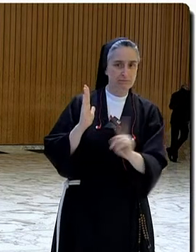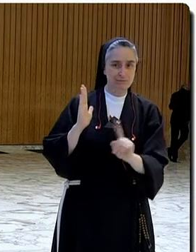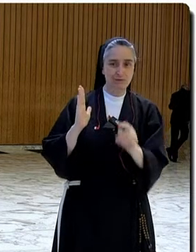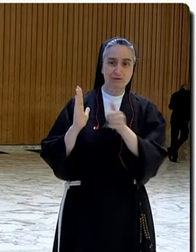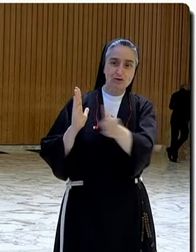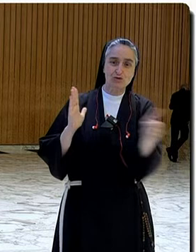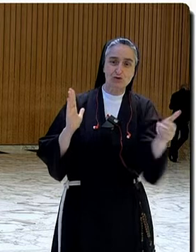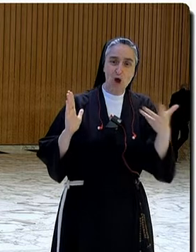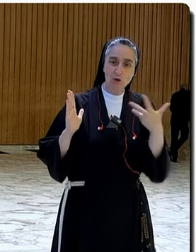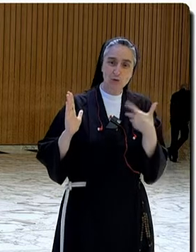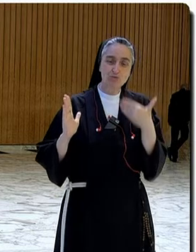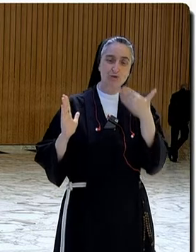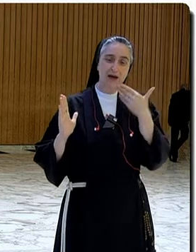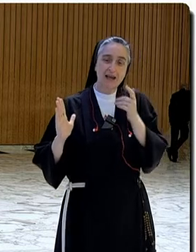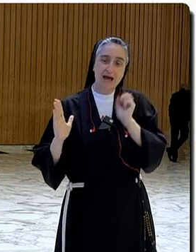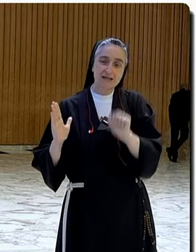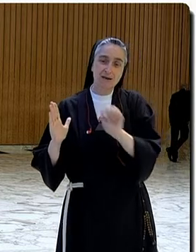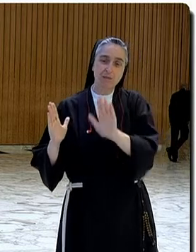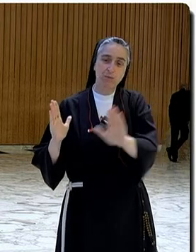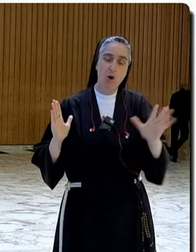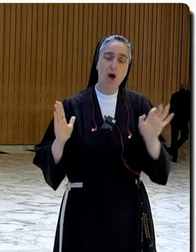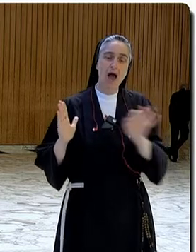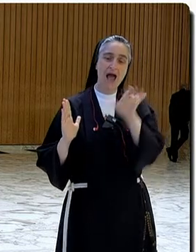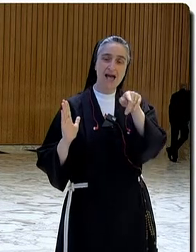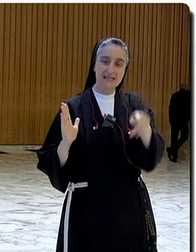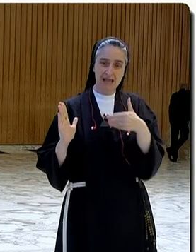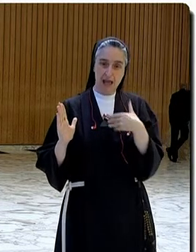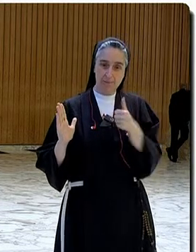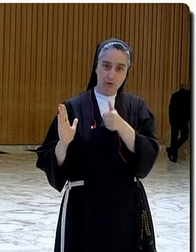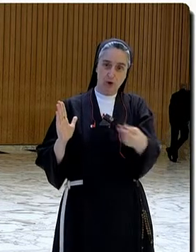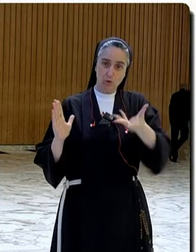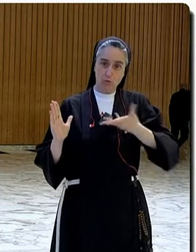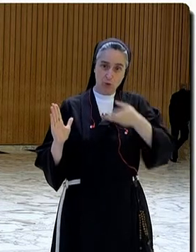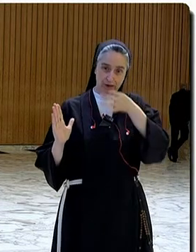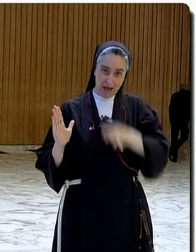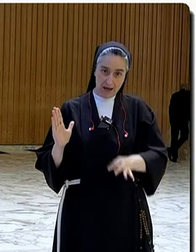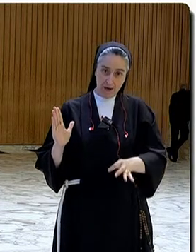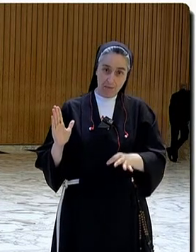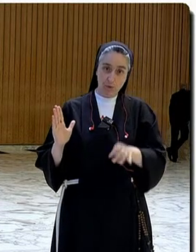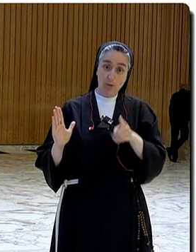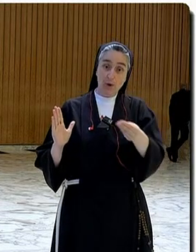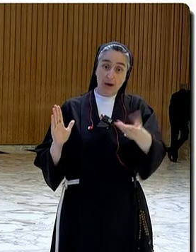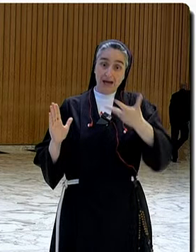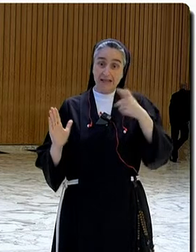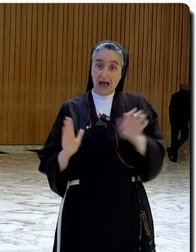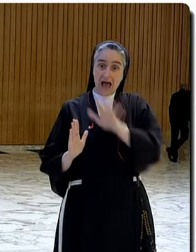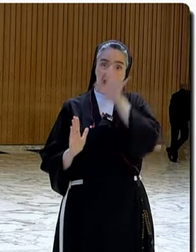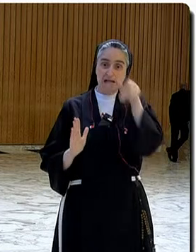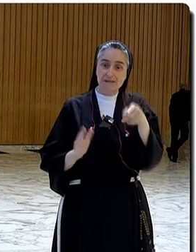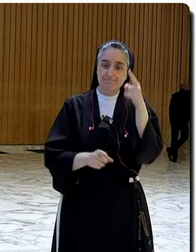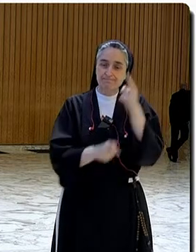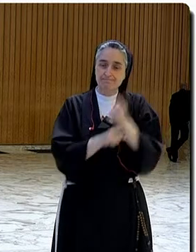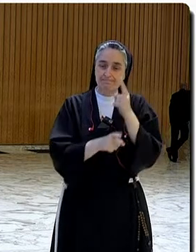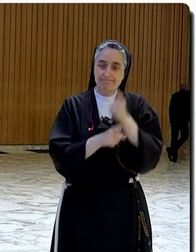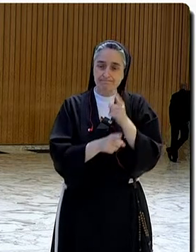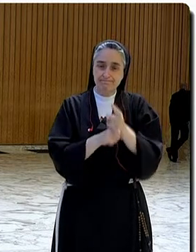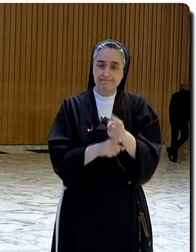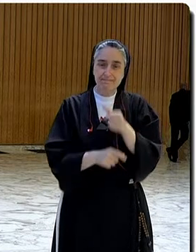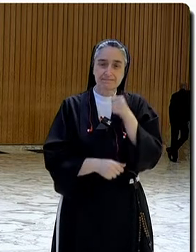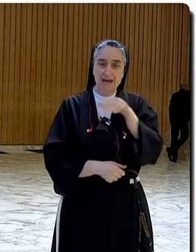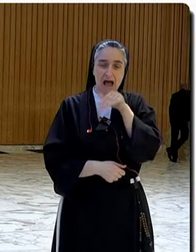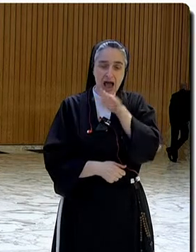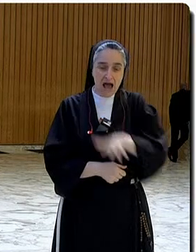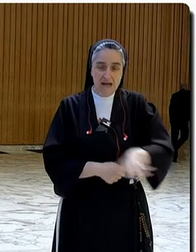semplicemente grazie all'esempio. E proprio l'esempio, la necessità dell'esempio degli